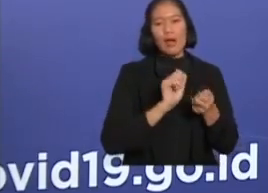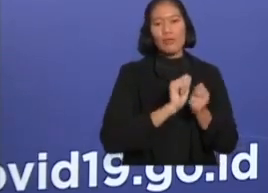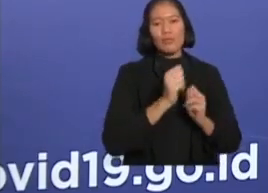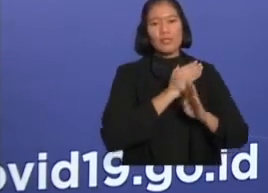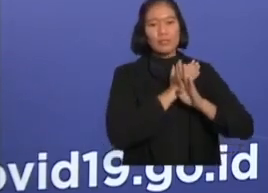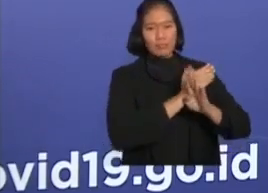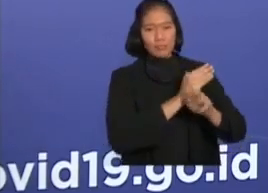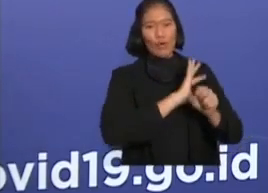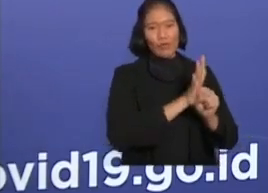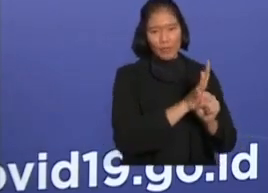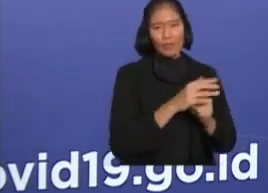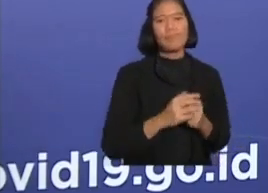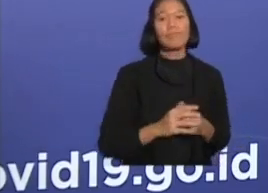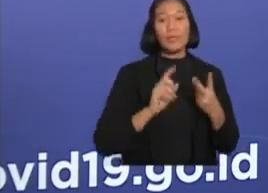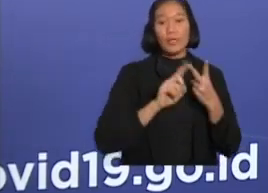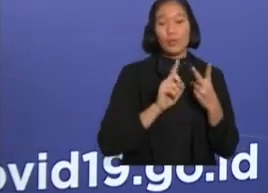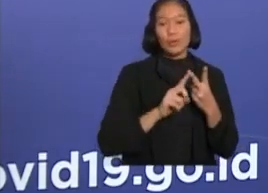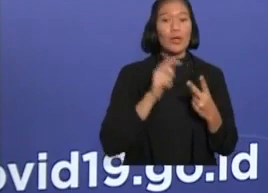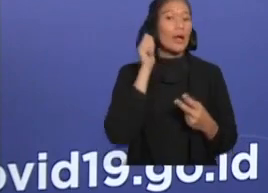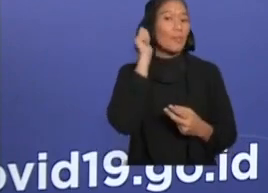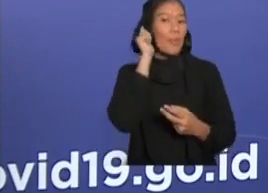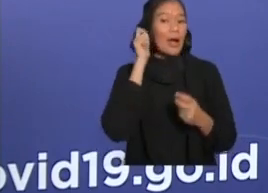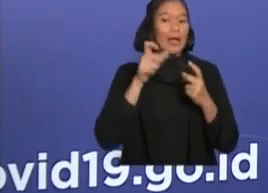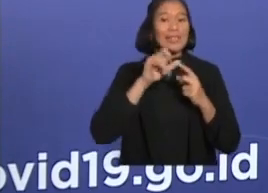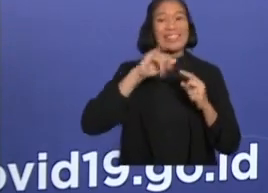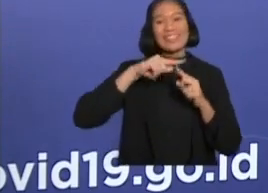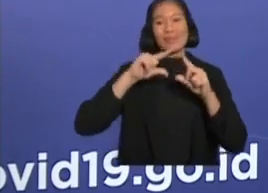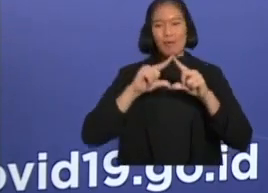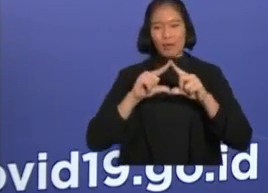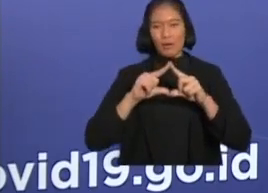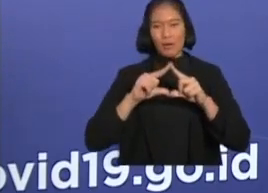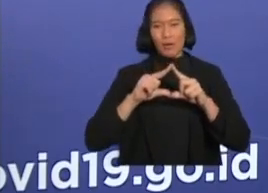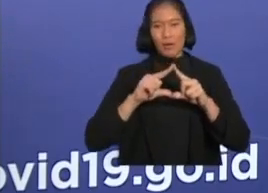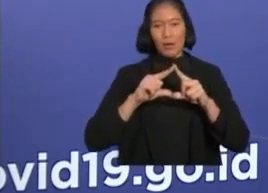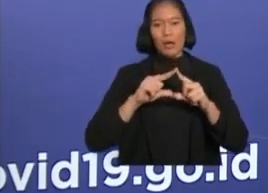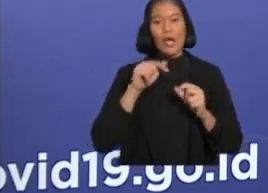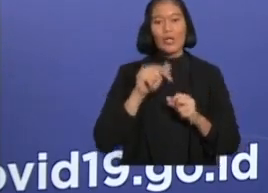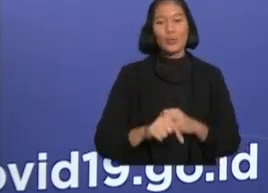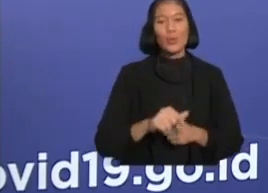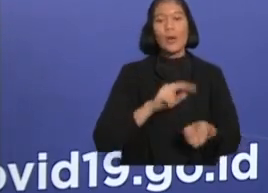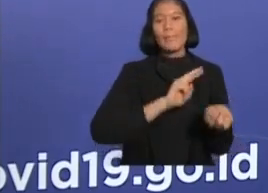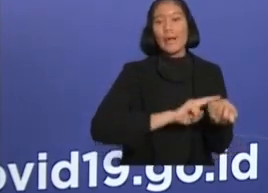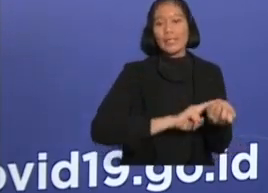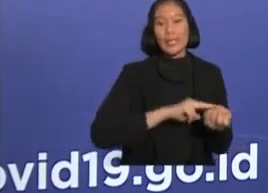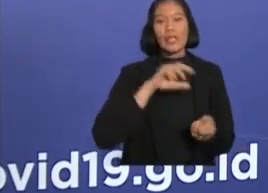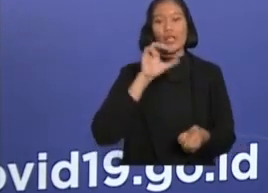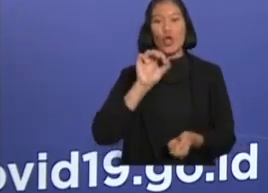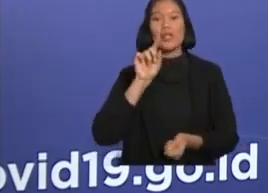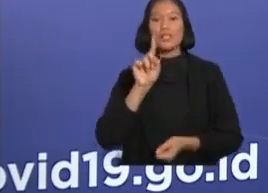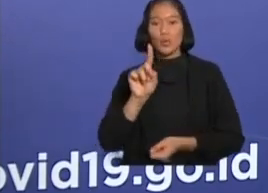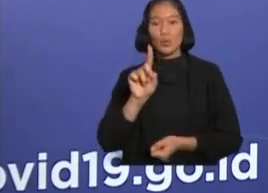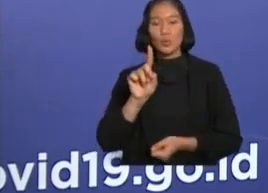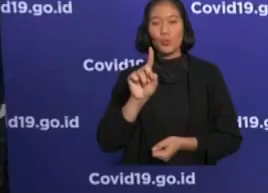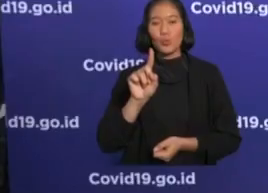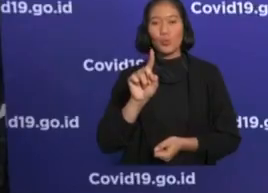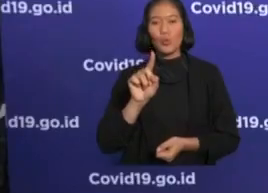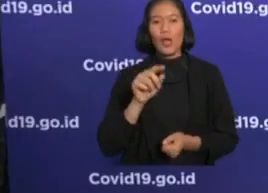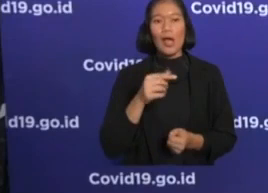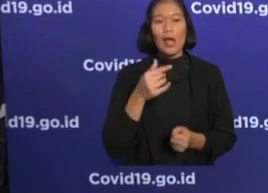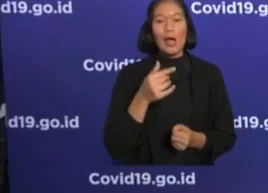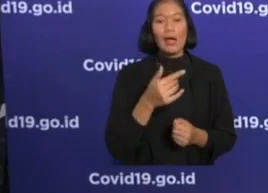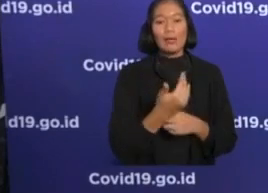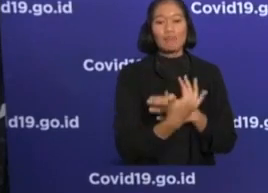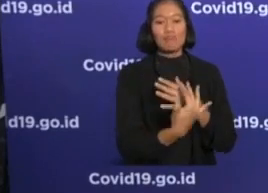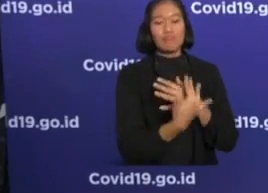panen kopi plus dan Mbak Sita Tyas Utami hai pasien 01 salah satu